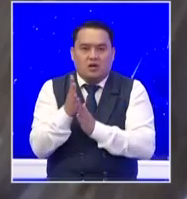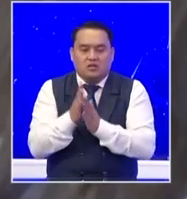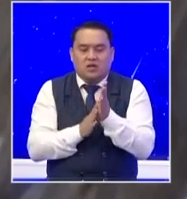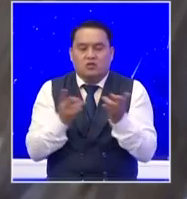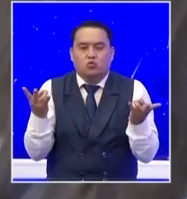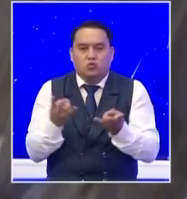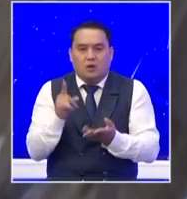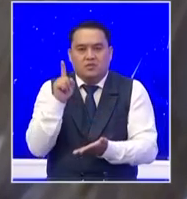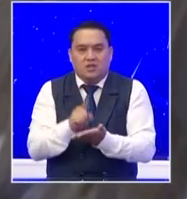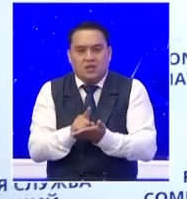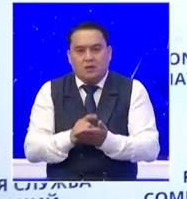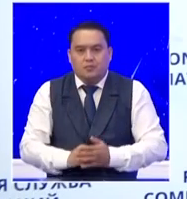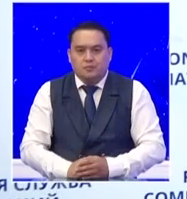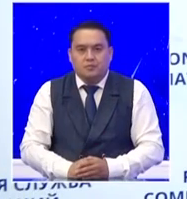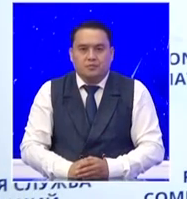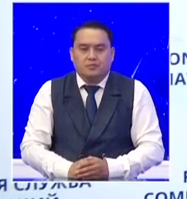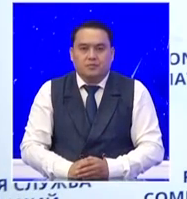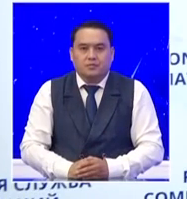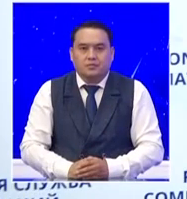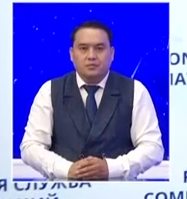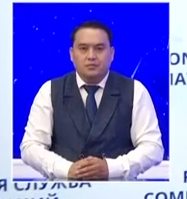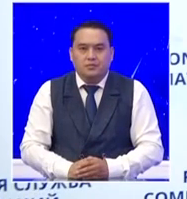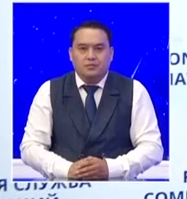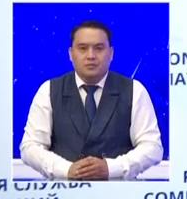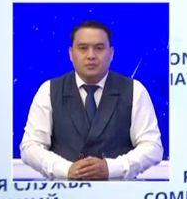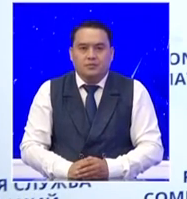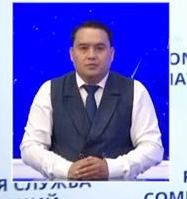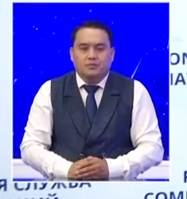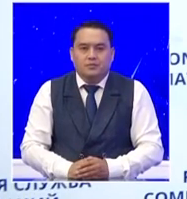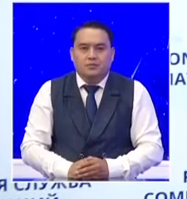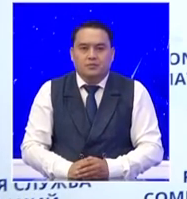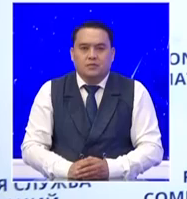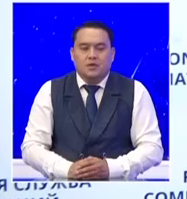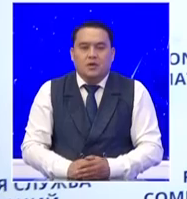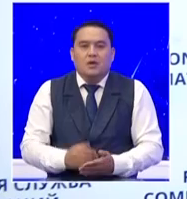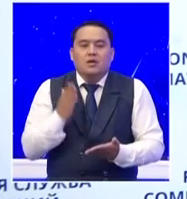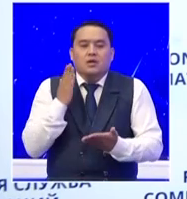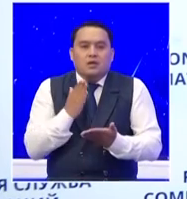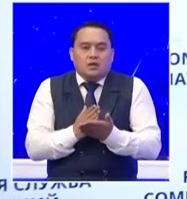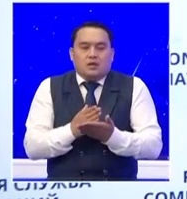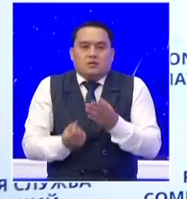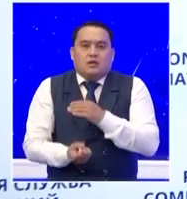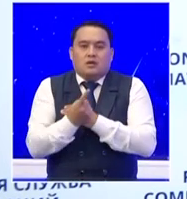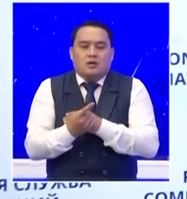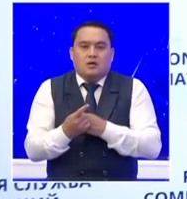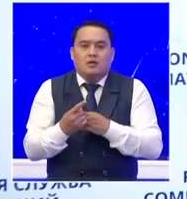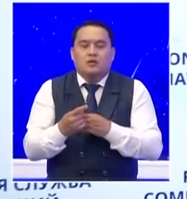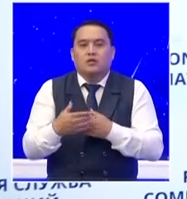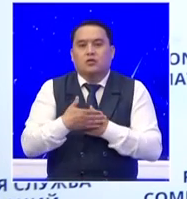людных местах. По городу Талдыкурган в 15 очагах объявлены карантины. Это подъезды,